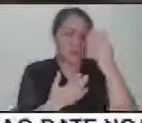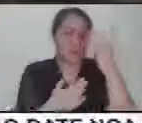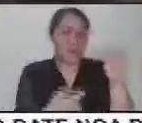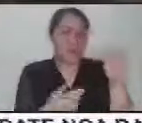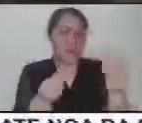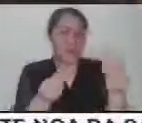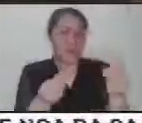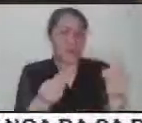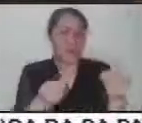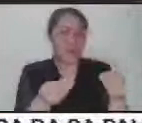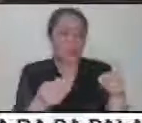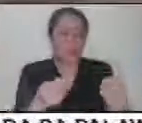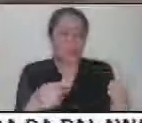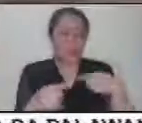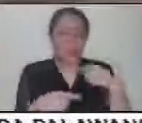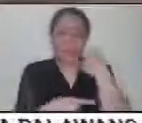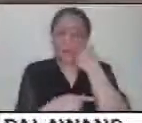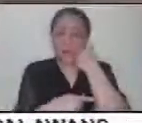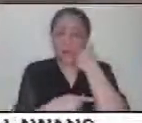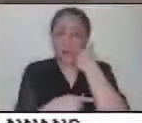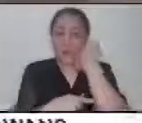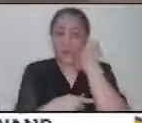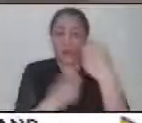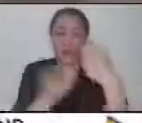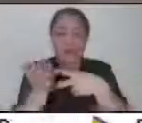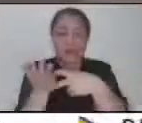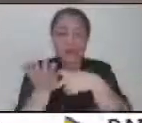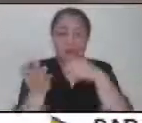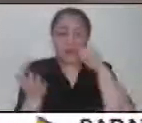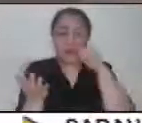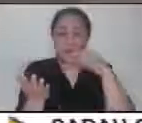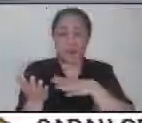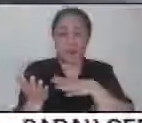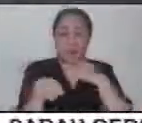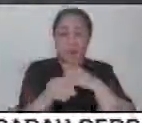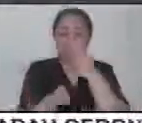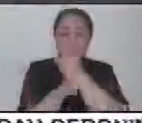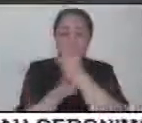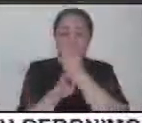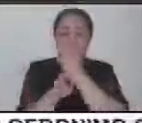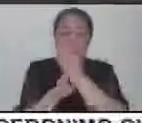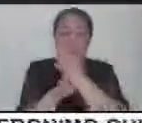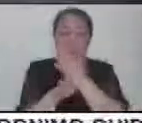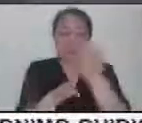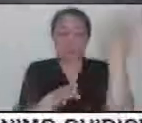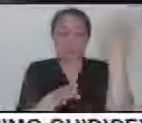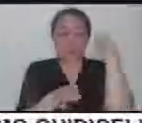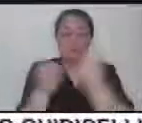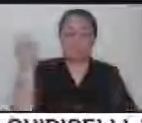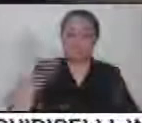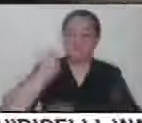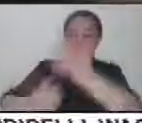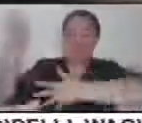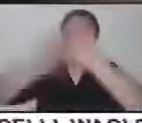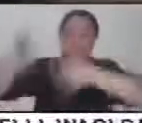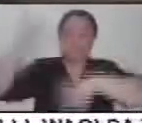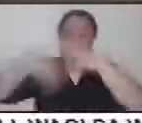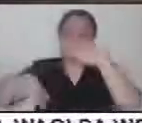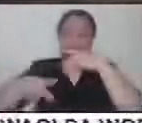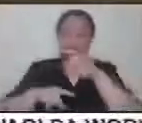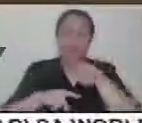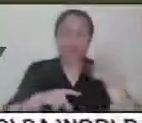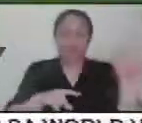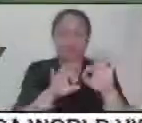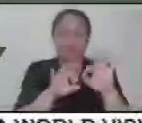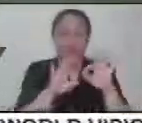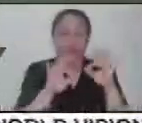Bago mag-alas dos ng madaling araw, dumating na ang mga abo ni Ameline Sembana, ang bus conductor na nasawi sa pagkasunog ng isang bus